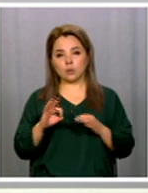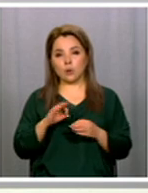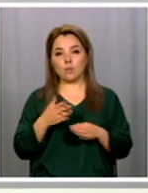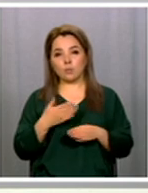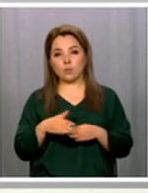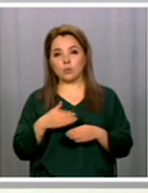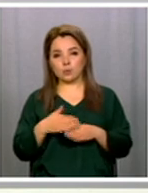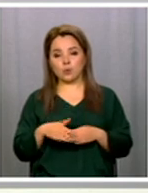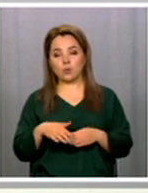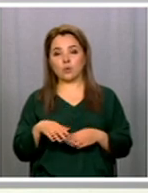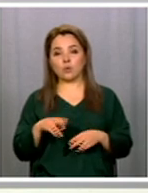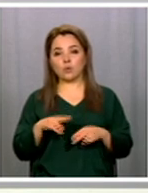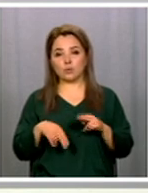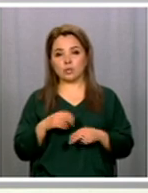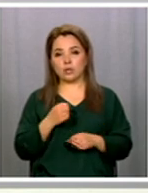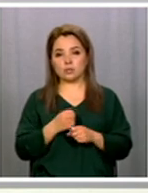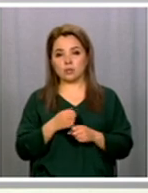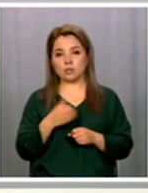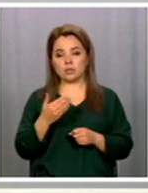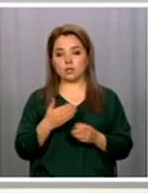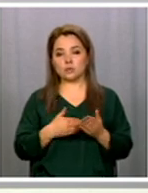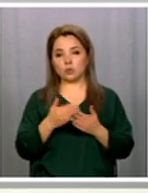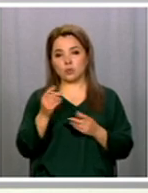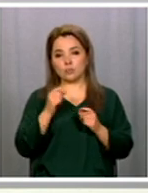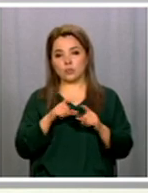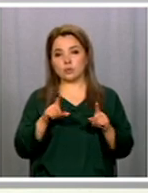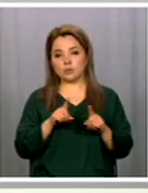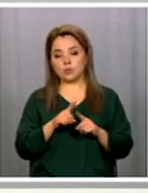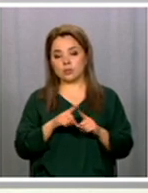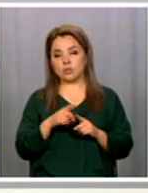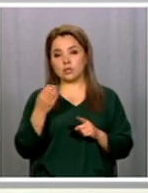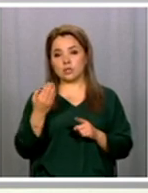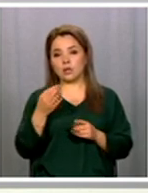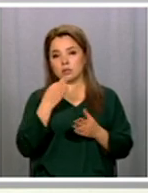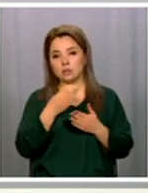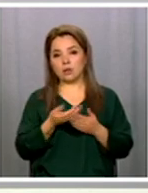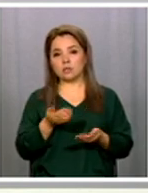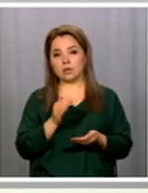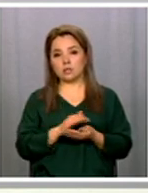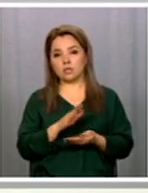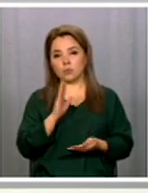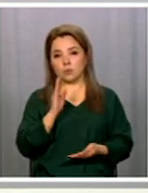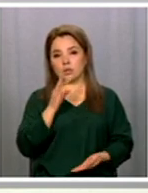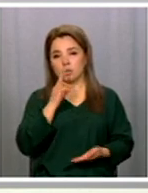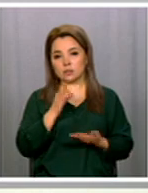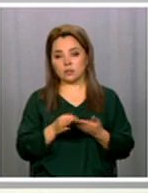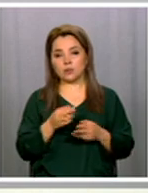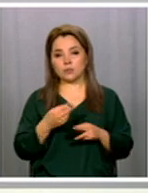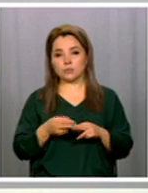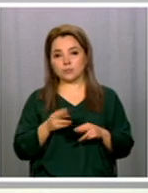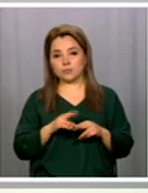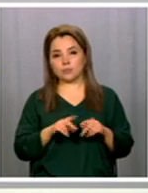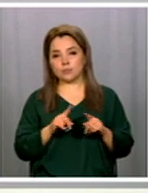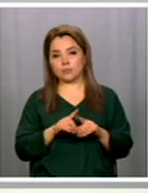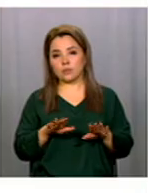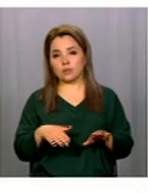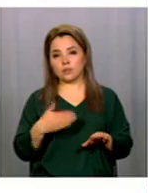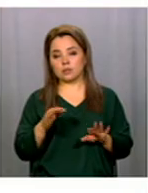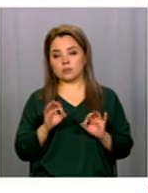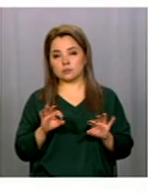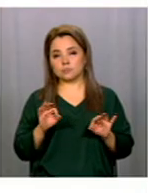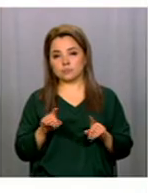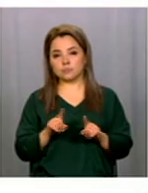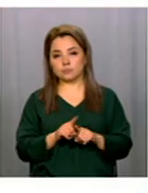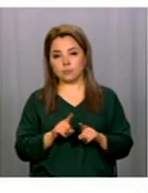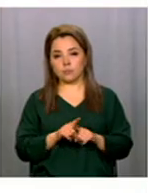бөлігінің құрылысын сіздер жоғары сыныптарда тағы да таныс болатын боласыздар. Осы жерде айтып өтетін,